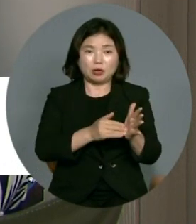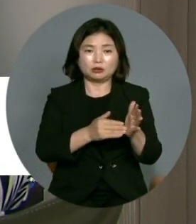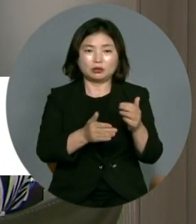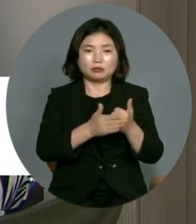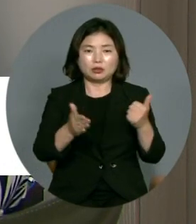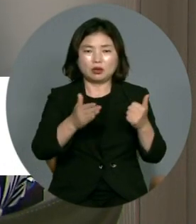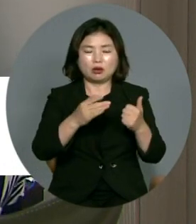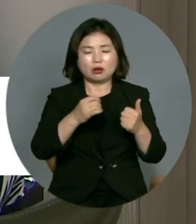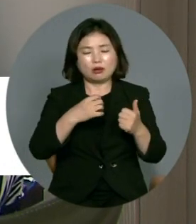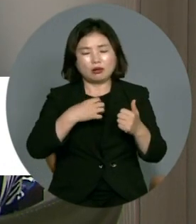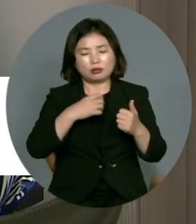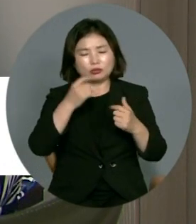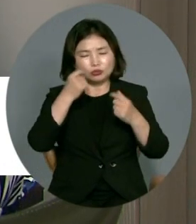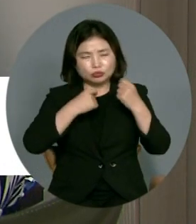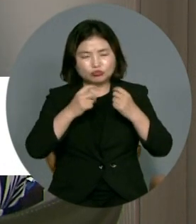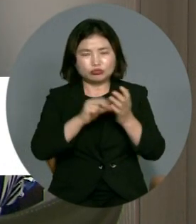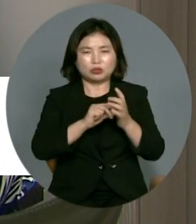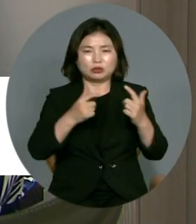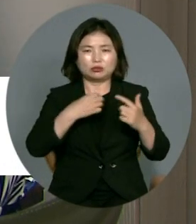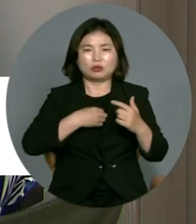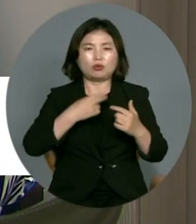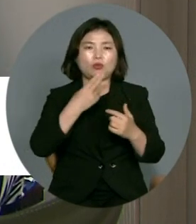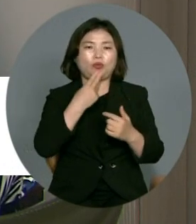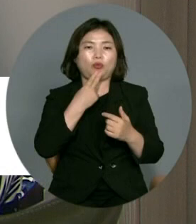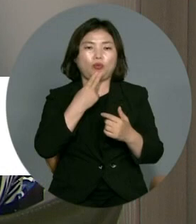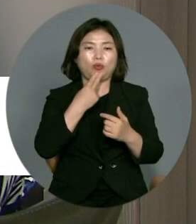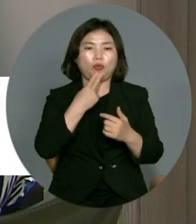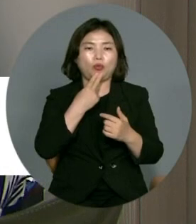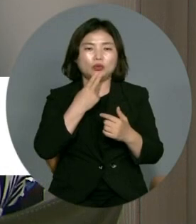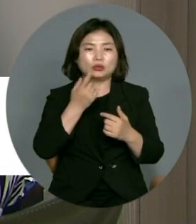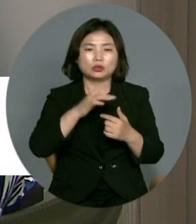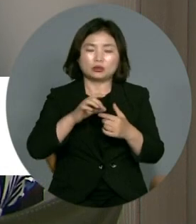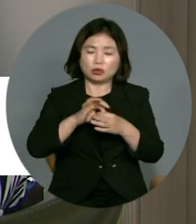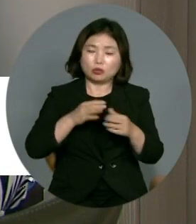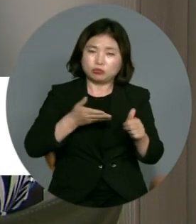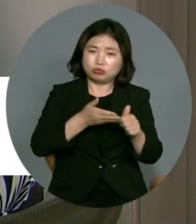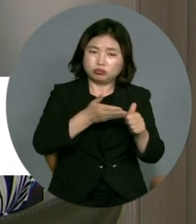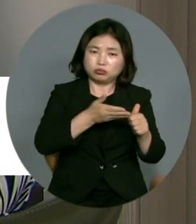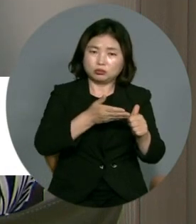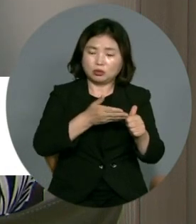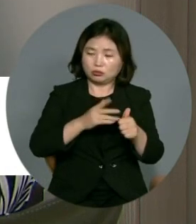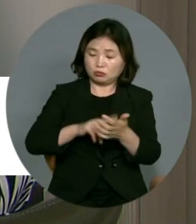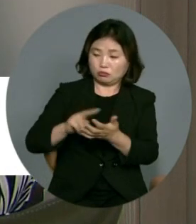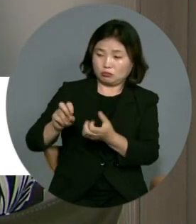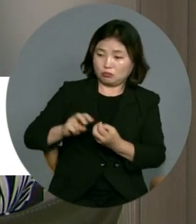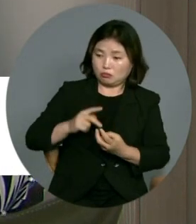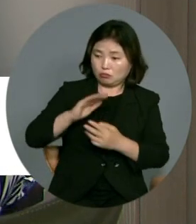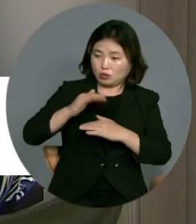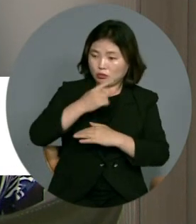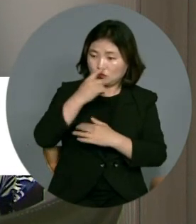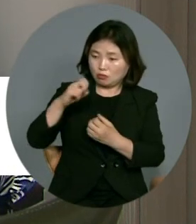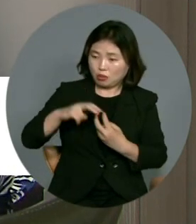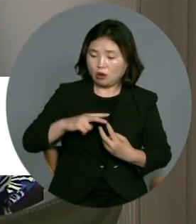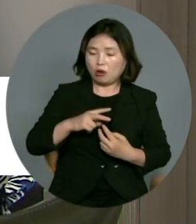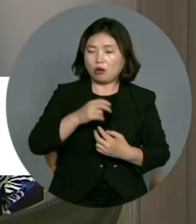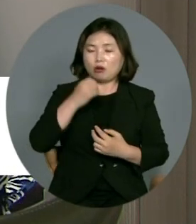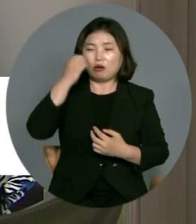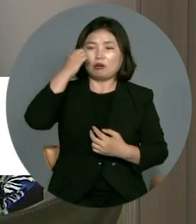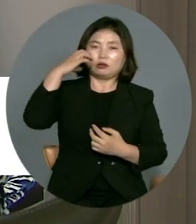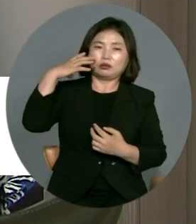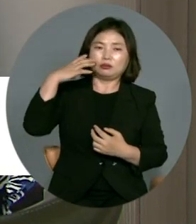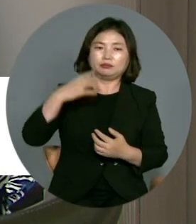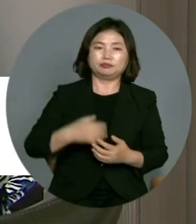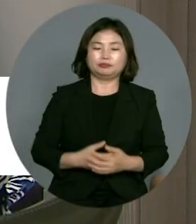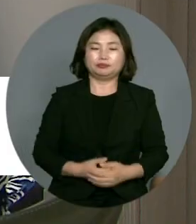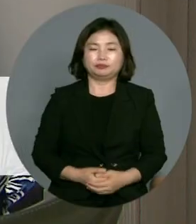그런 우려하시는 그런 문제가 없다고 생각했기 때문에 제가 계속 그렇게 한 거였거든요. 사실 이렇게까지 나올 줄은 몰랐어요. 이렇게까지 그 내용